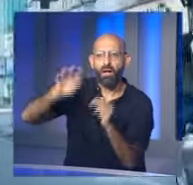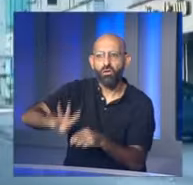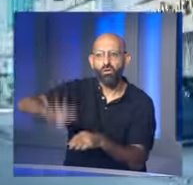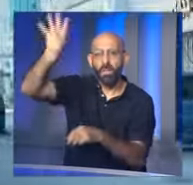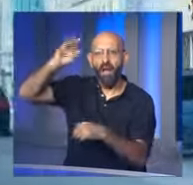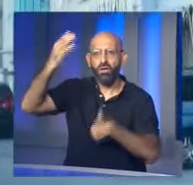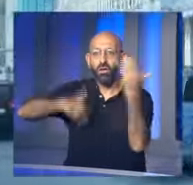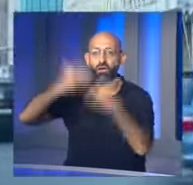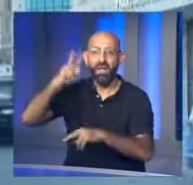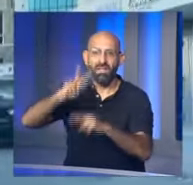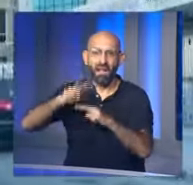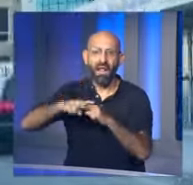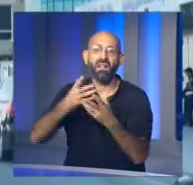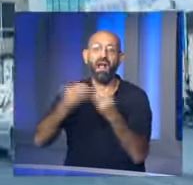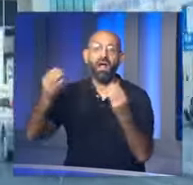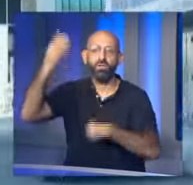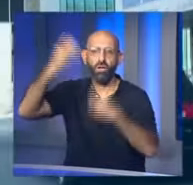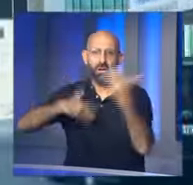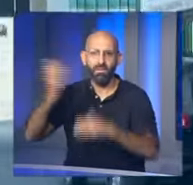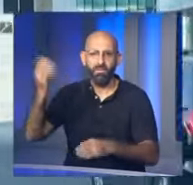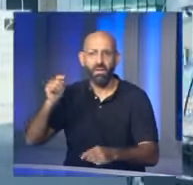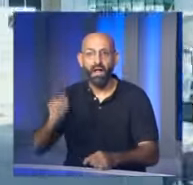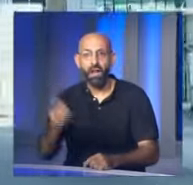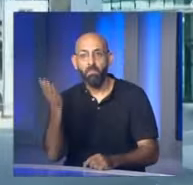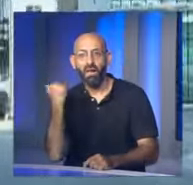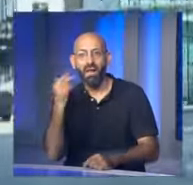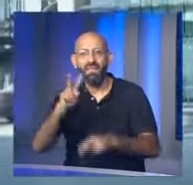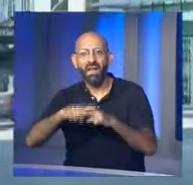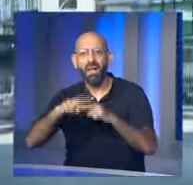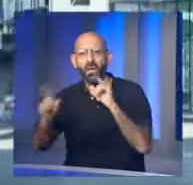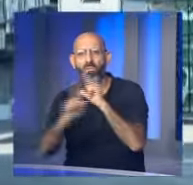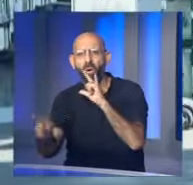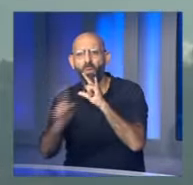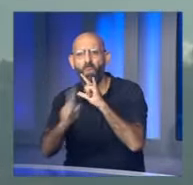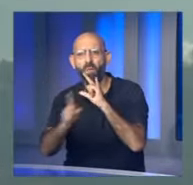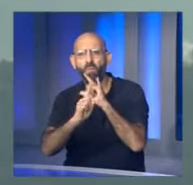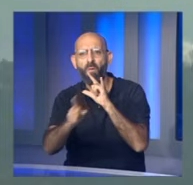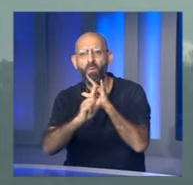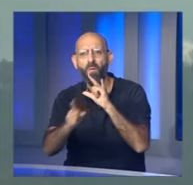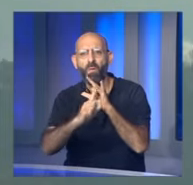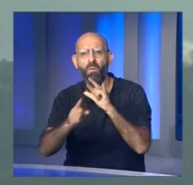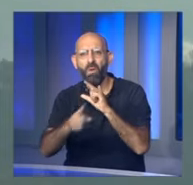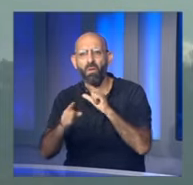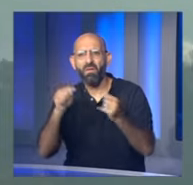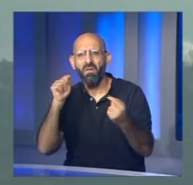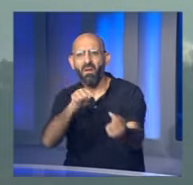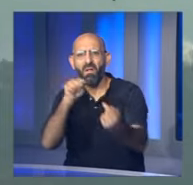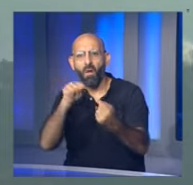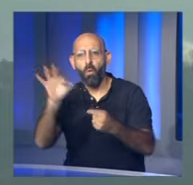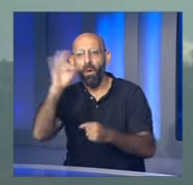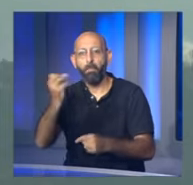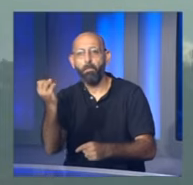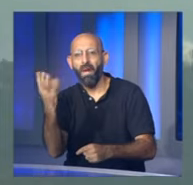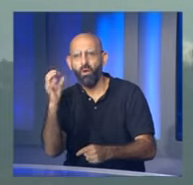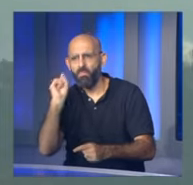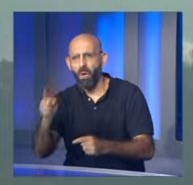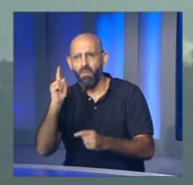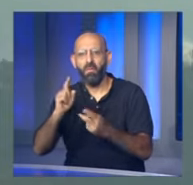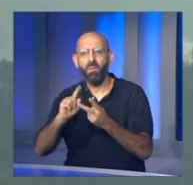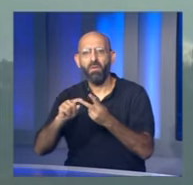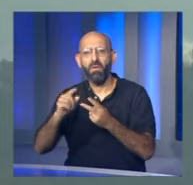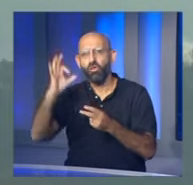الشماليه عند الحدود مع لبنان في الغضون زعم سلاح جو العدوان انه نفذ ليله امس غارات دقيقه